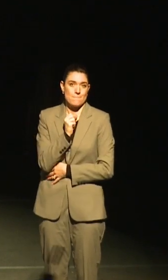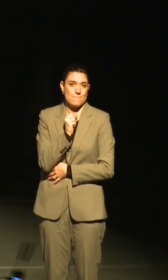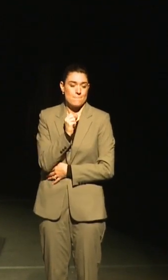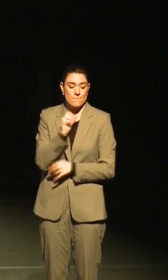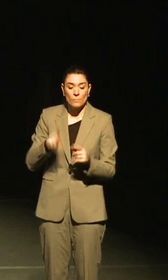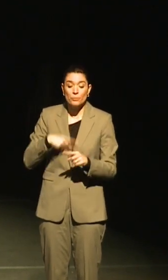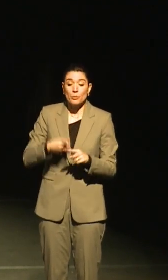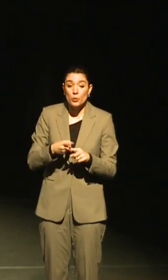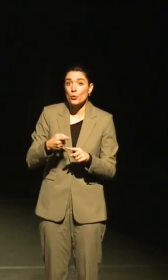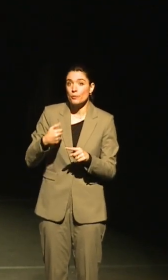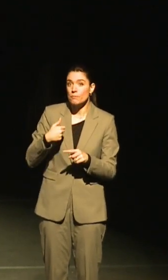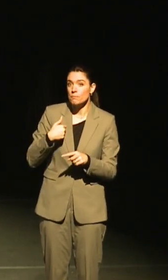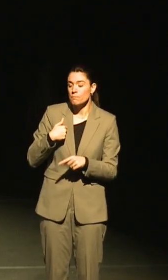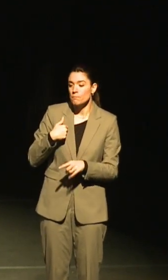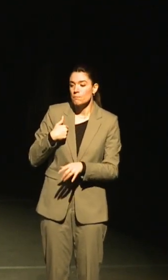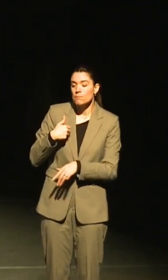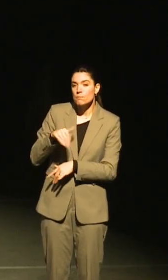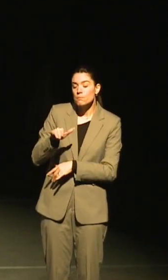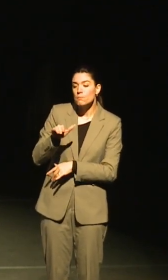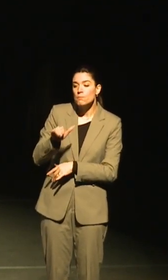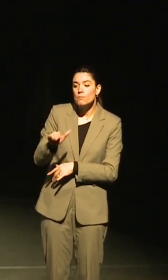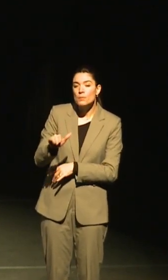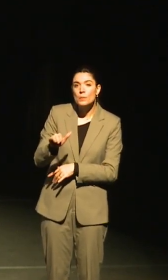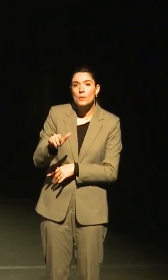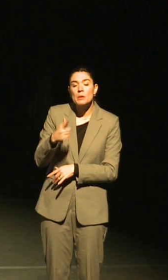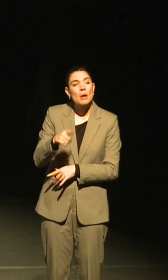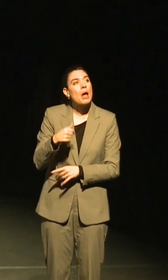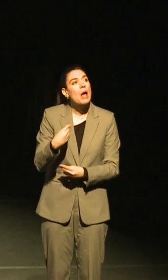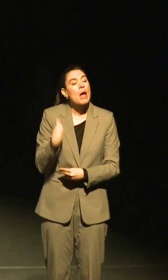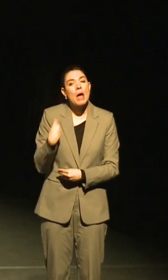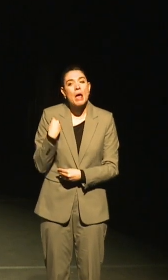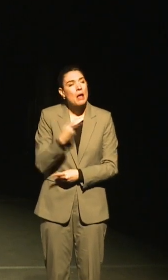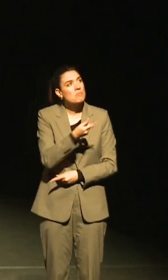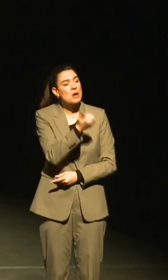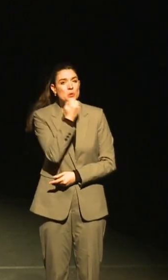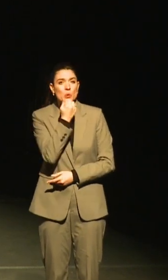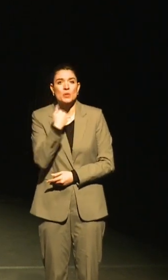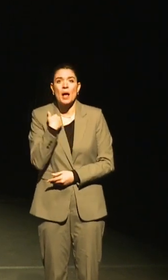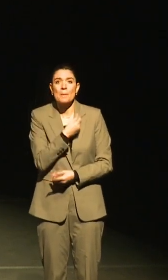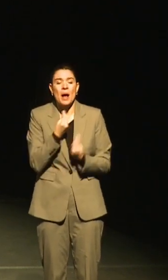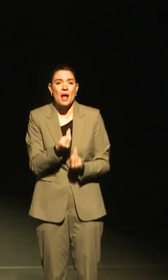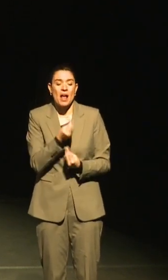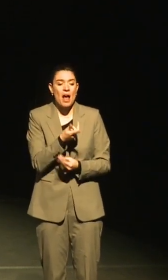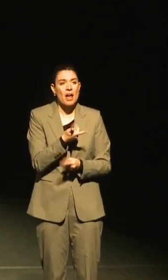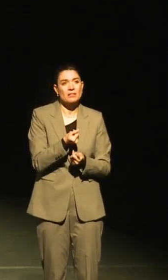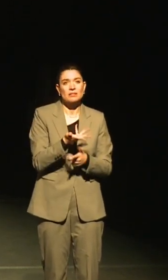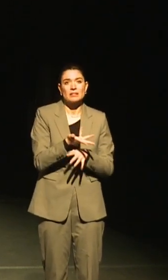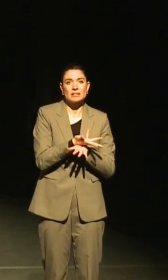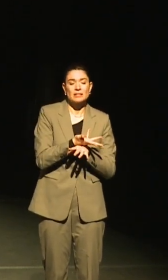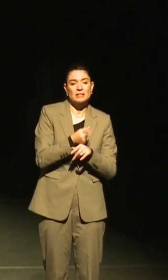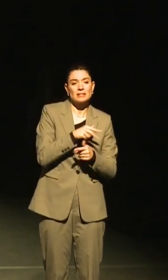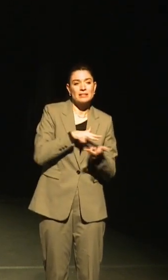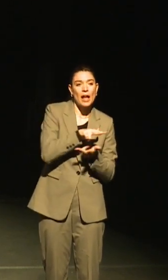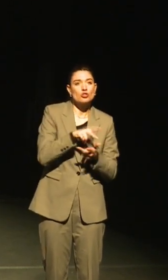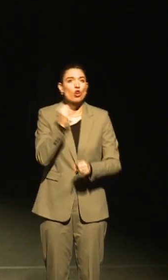Ivan fondamentalmente Ma perché noi dovremmo occuparci di questa roba perché Che c'entra il sesso con il lavoro No perché mi